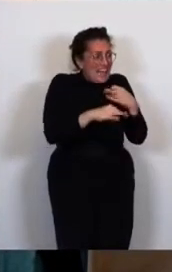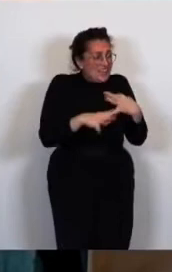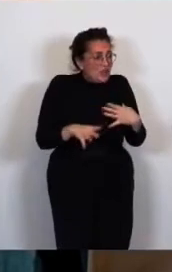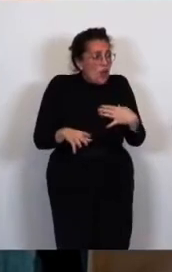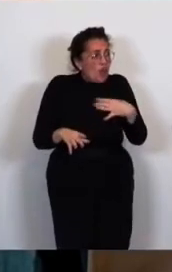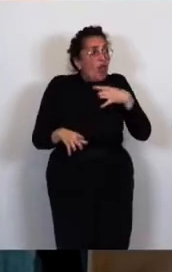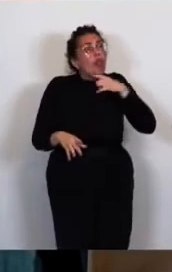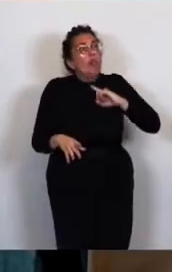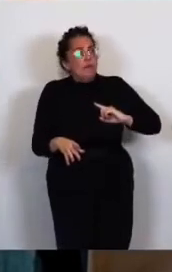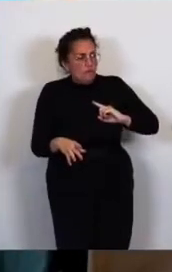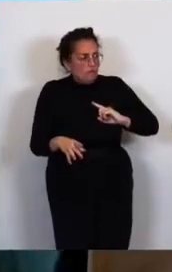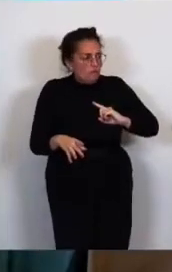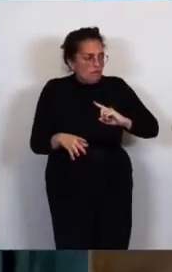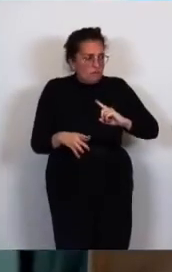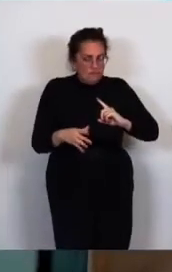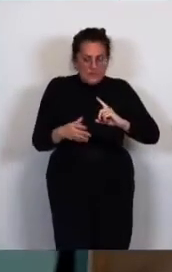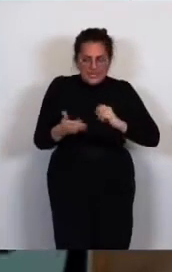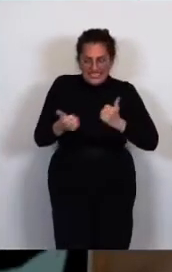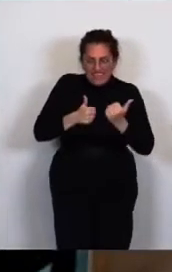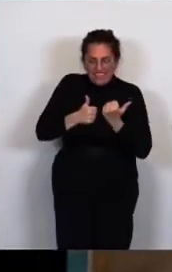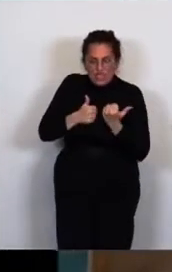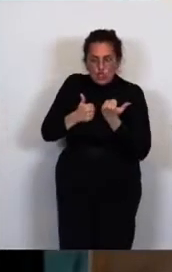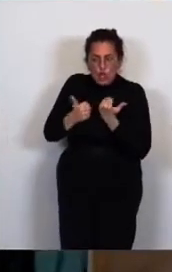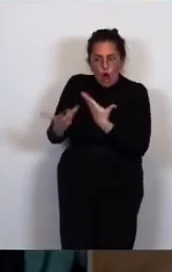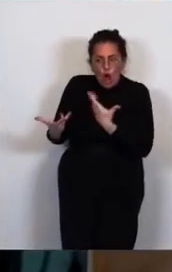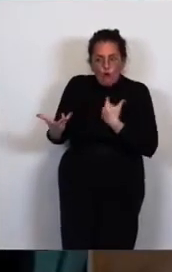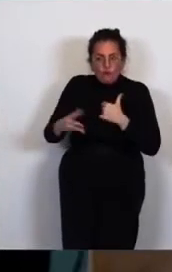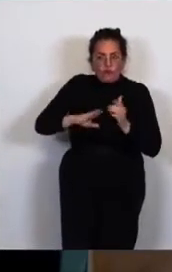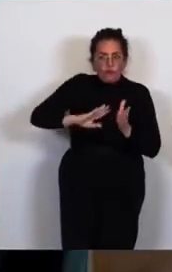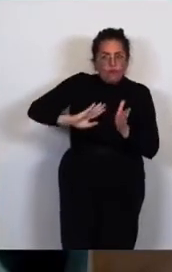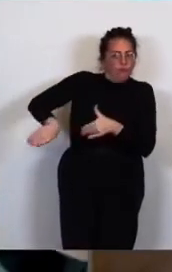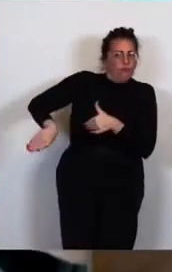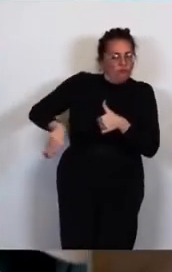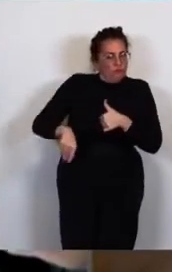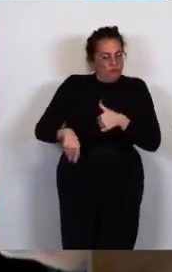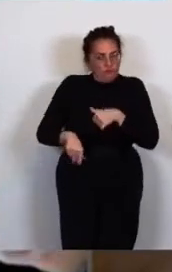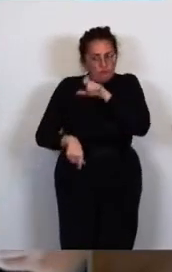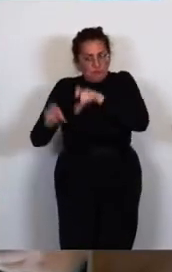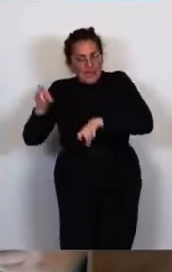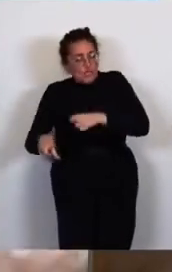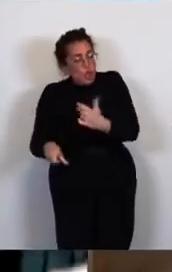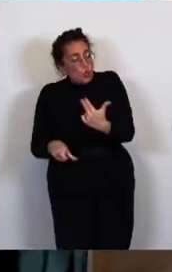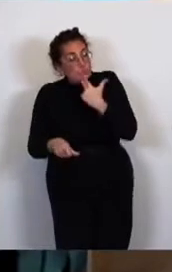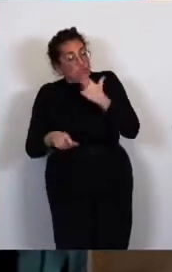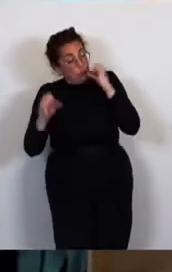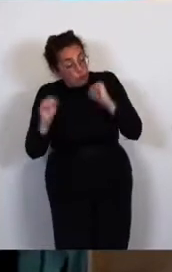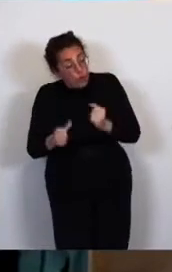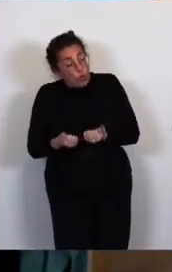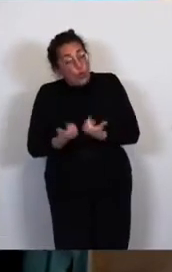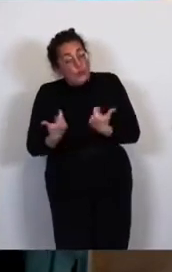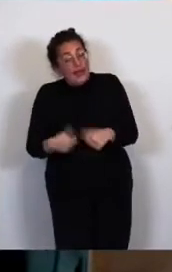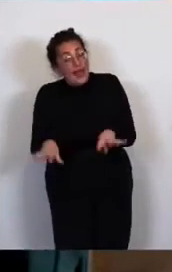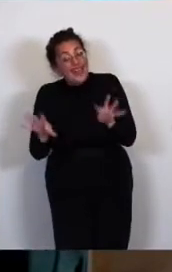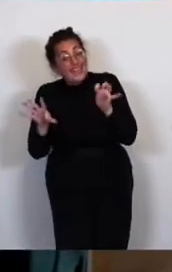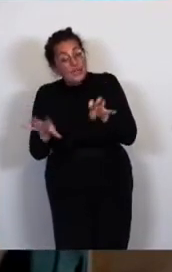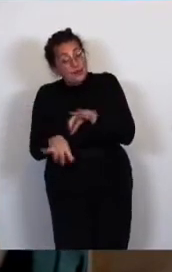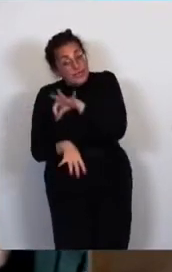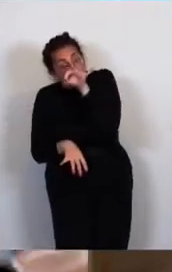s'opérer au détriment du service à offrir à près de 90% d'usagers qui empruntent les trains du